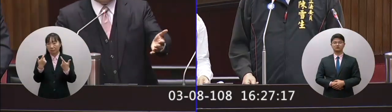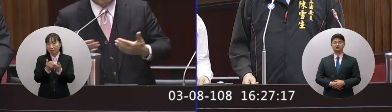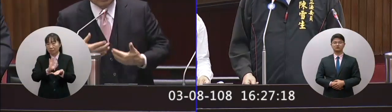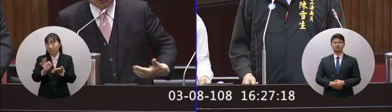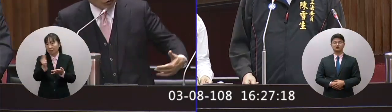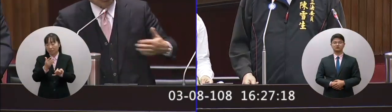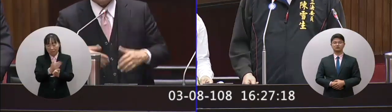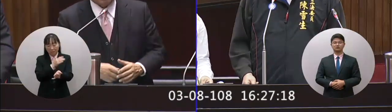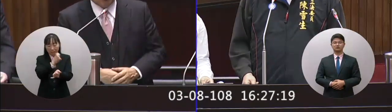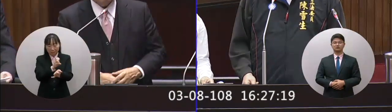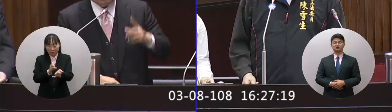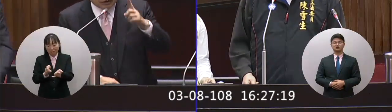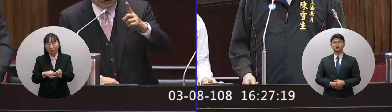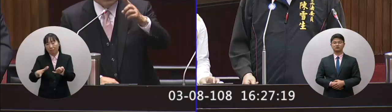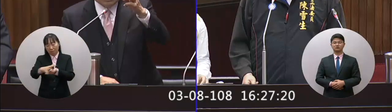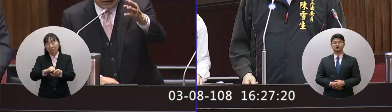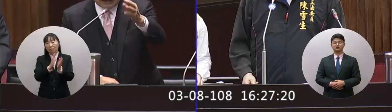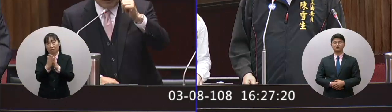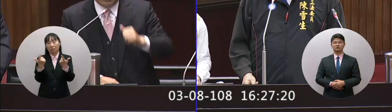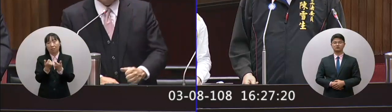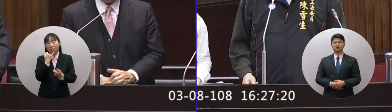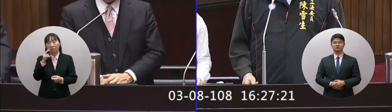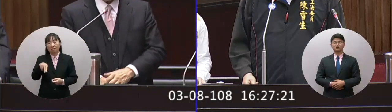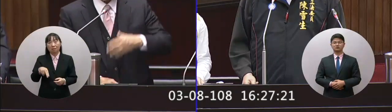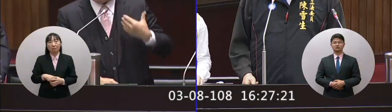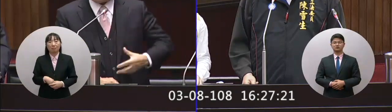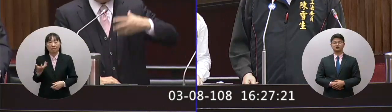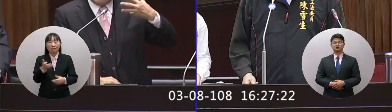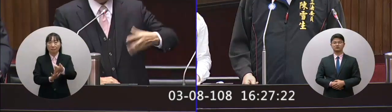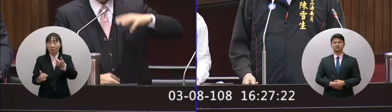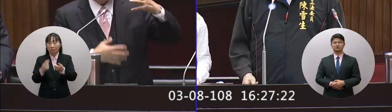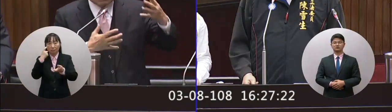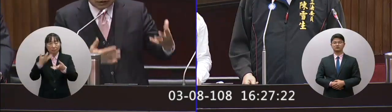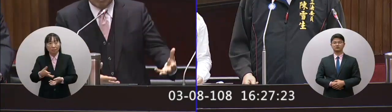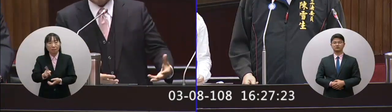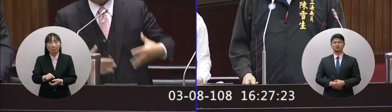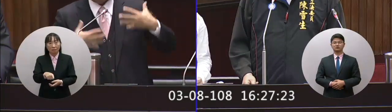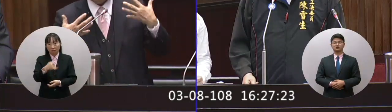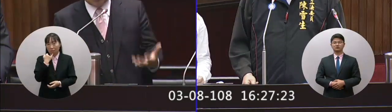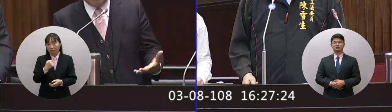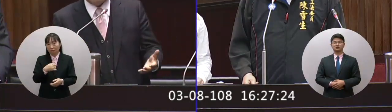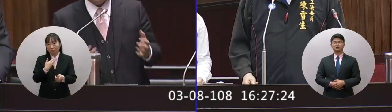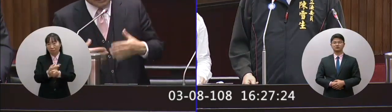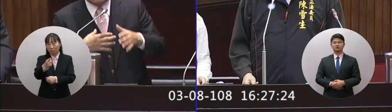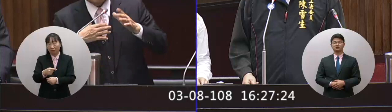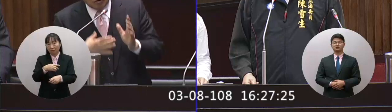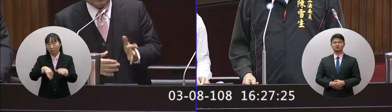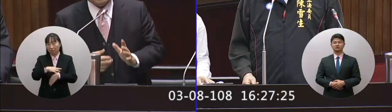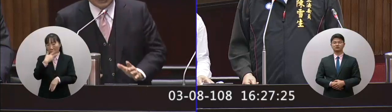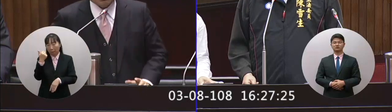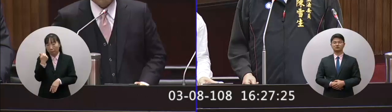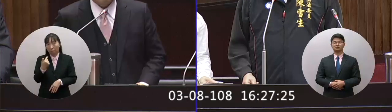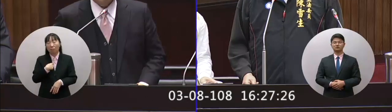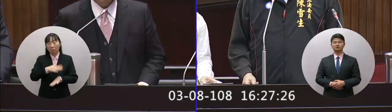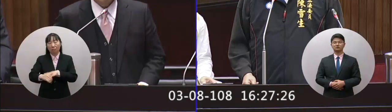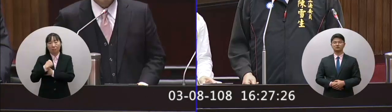离岛在内，适用全国。所以刚才委员关心是不是可以来更方便松绑这些，我